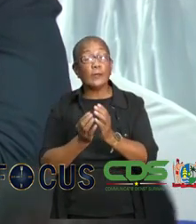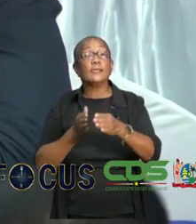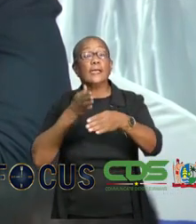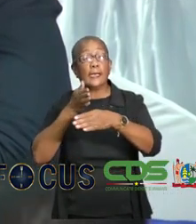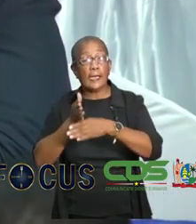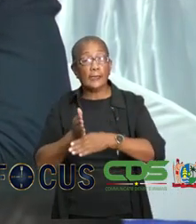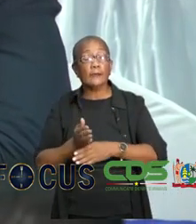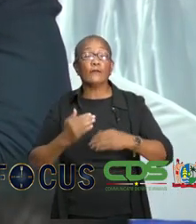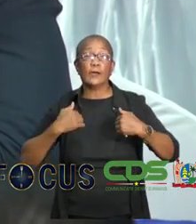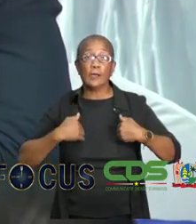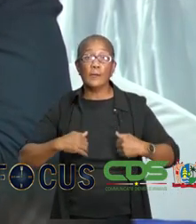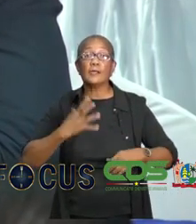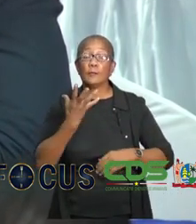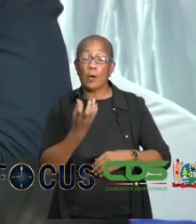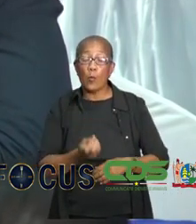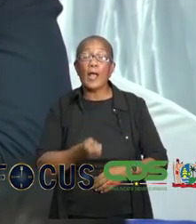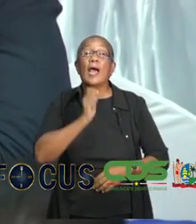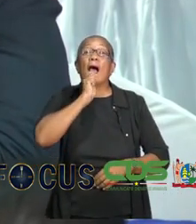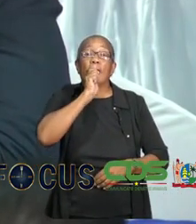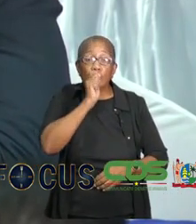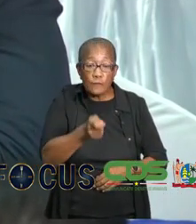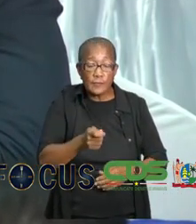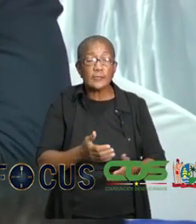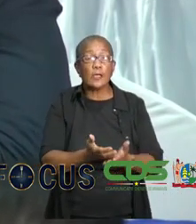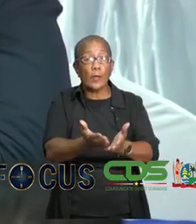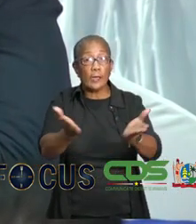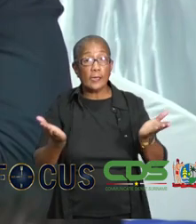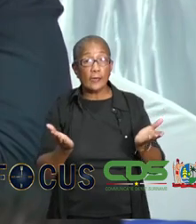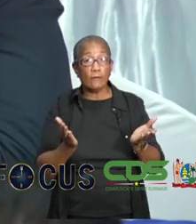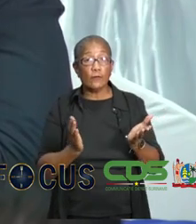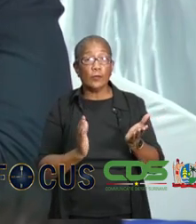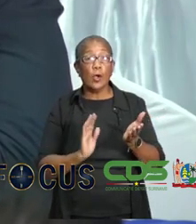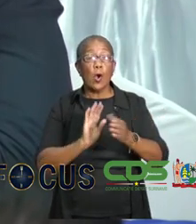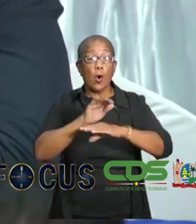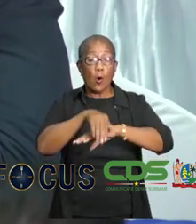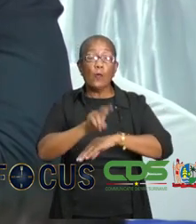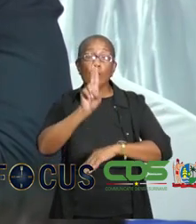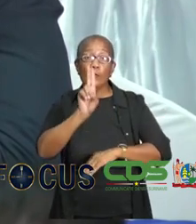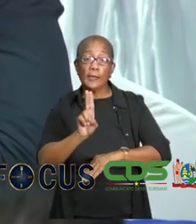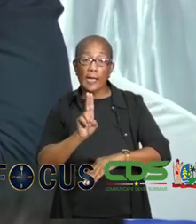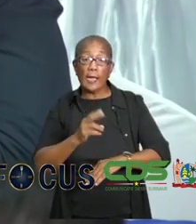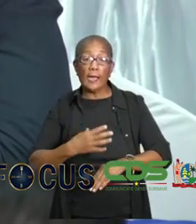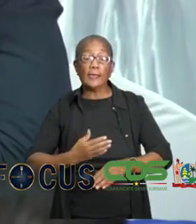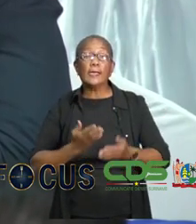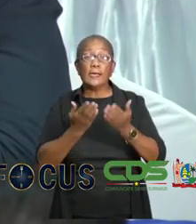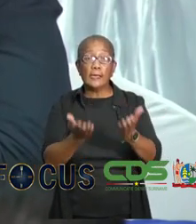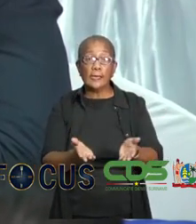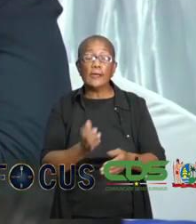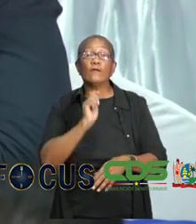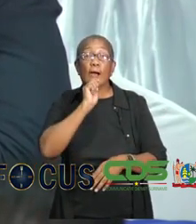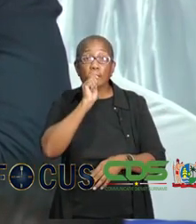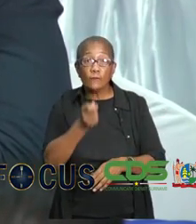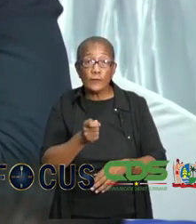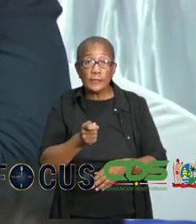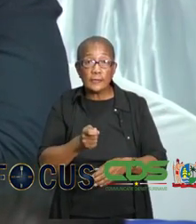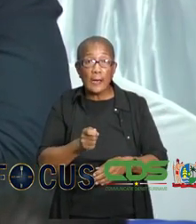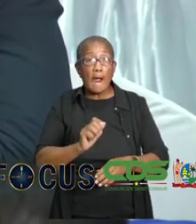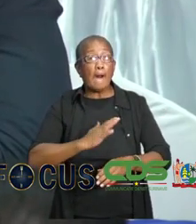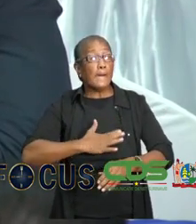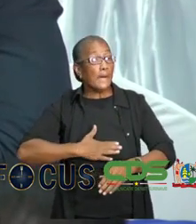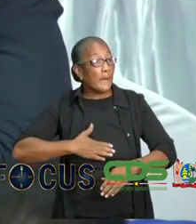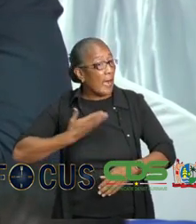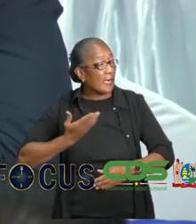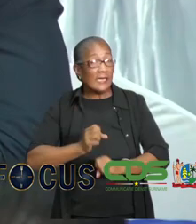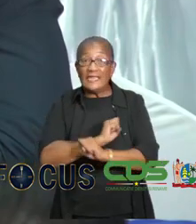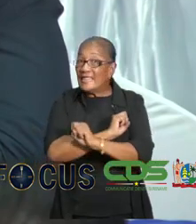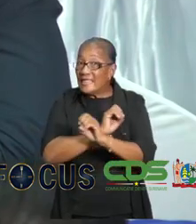wel een advies die we geven. Dus als overheid geven wij het advies. Ook wil ik werkgevers oproepen om niemand te verplichten. En ik heb het eerder